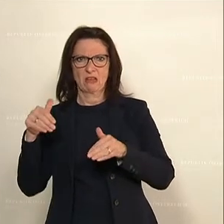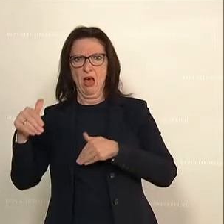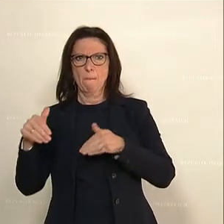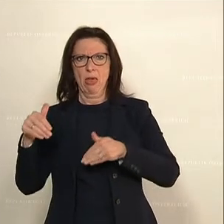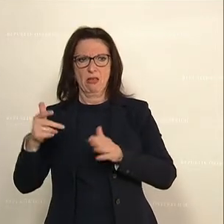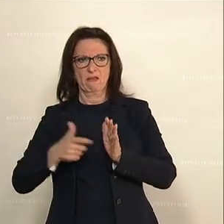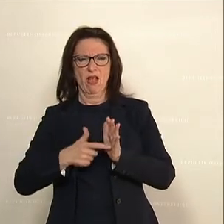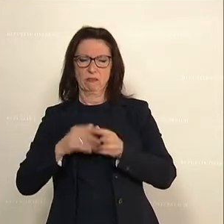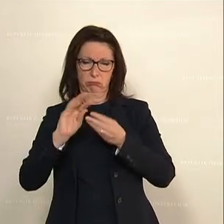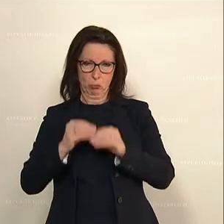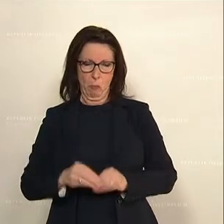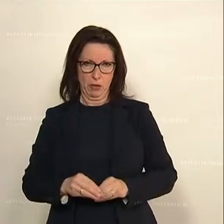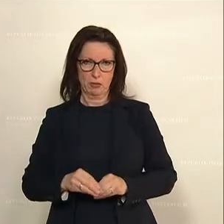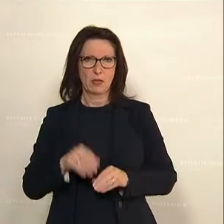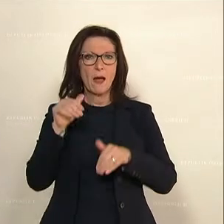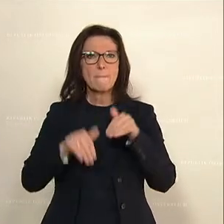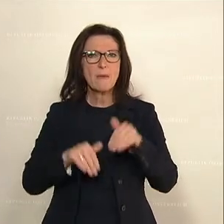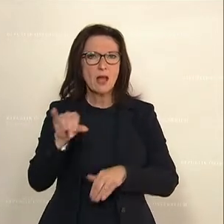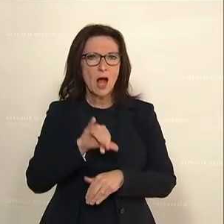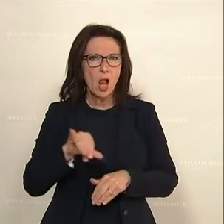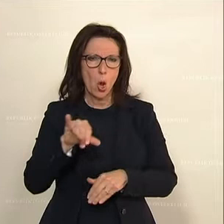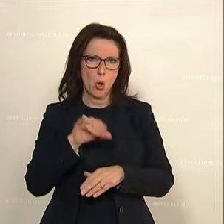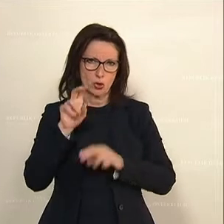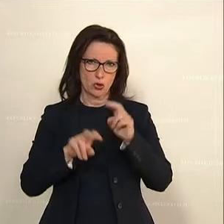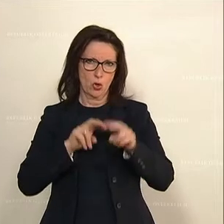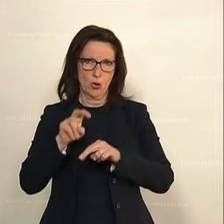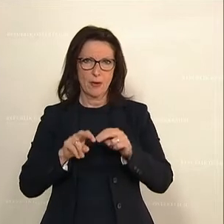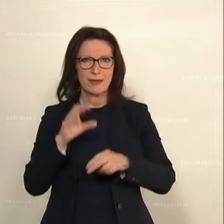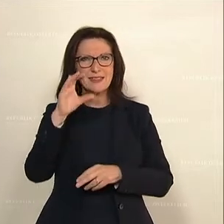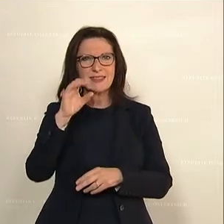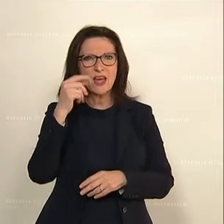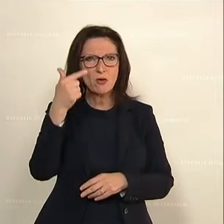eingehoben. Mineralölsteuer, die CO2-Strafsteuer ab